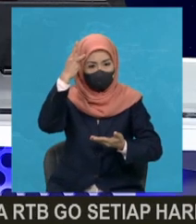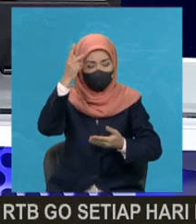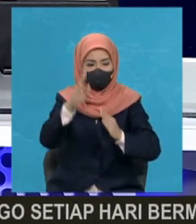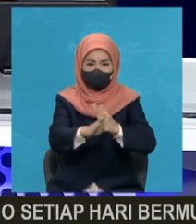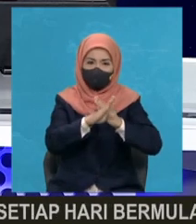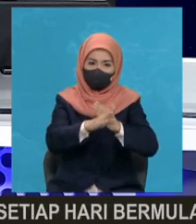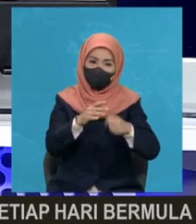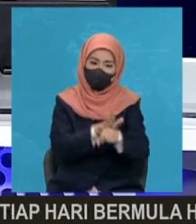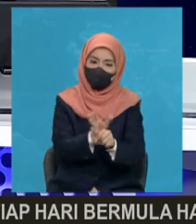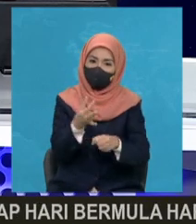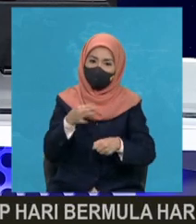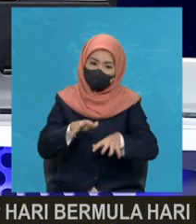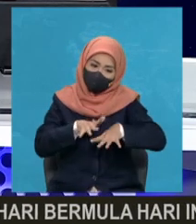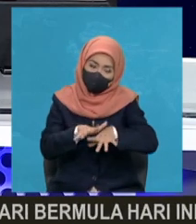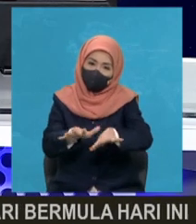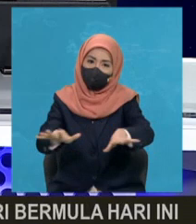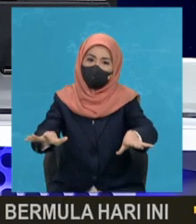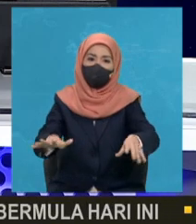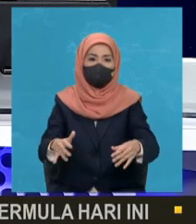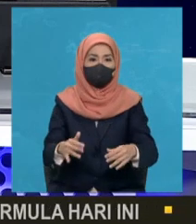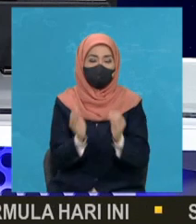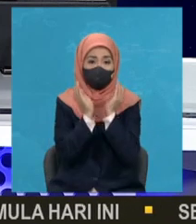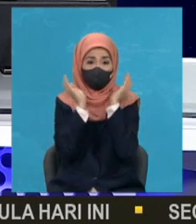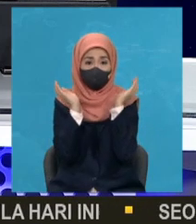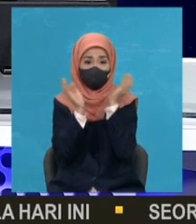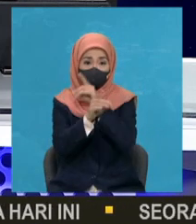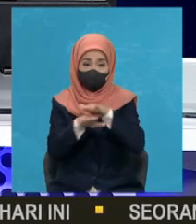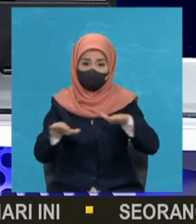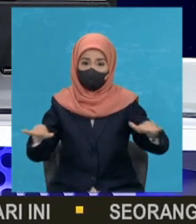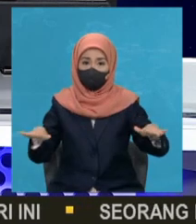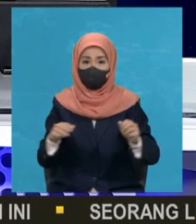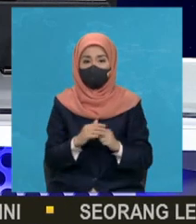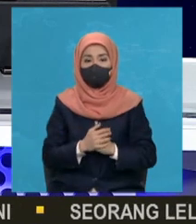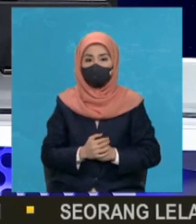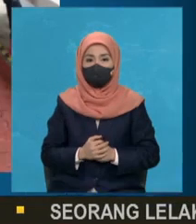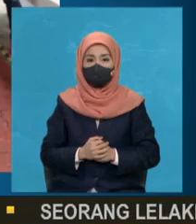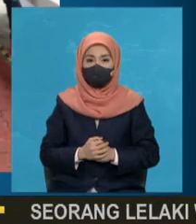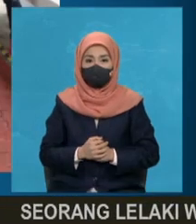dan membendung penularan wabah covina intense di negara Brunei Darussalam